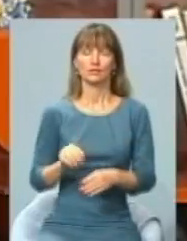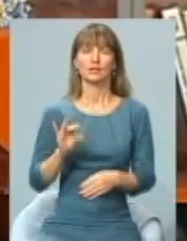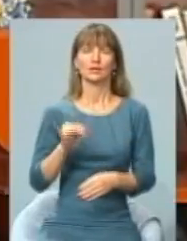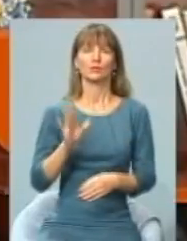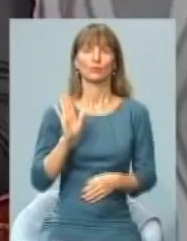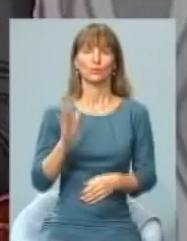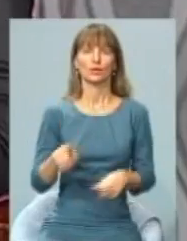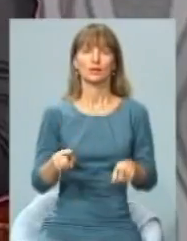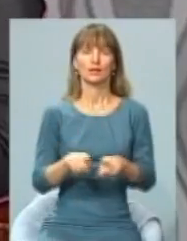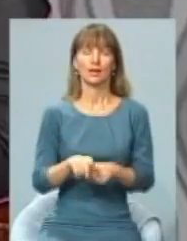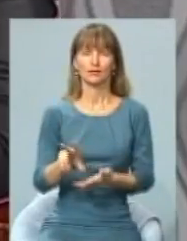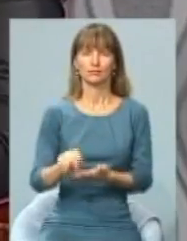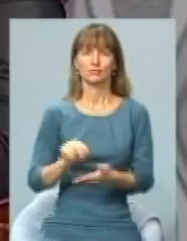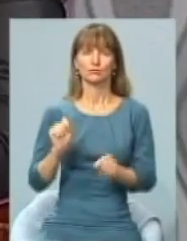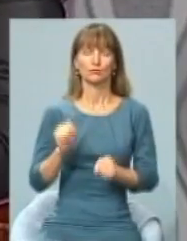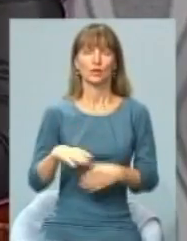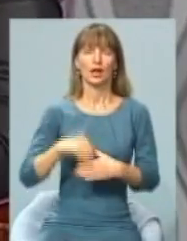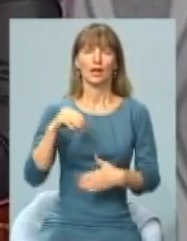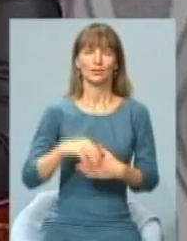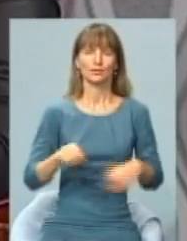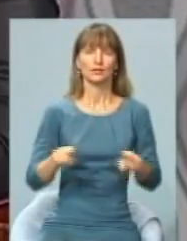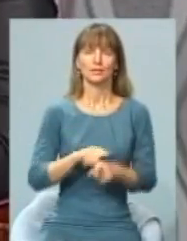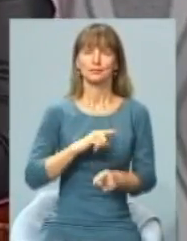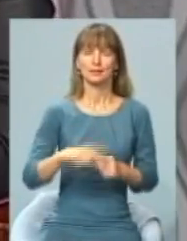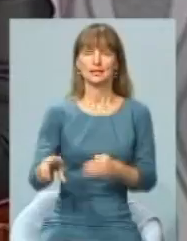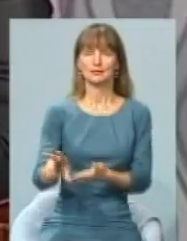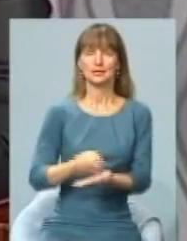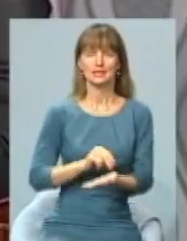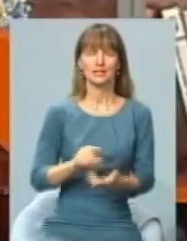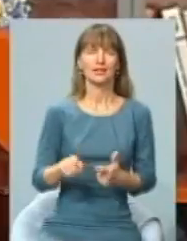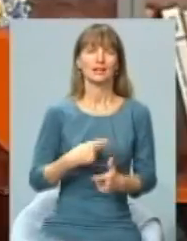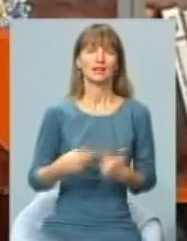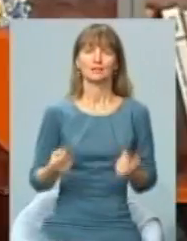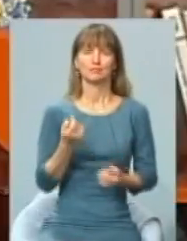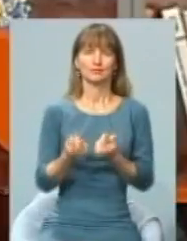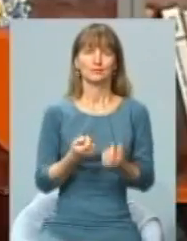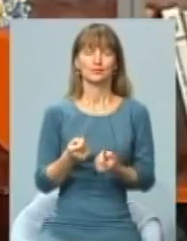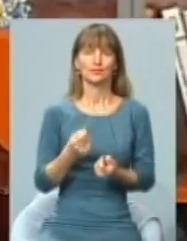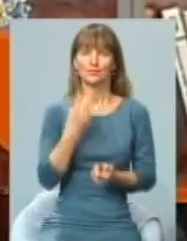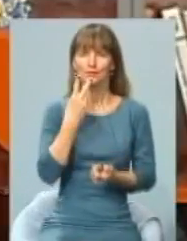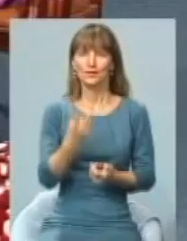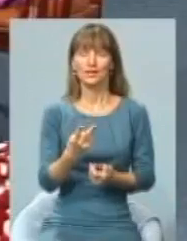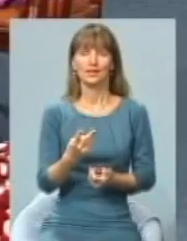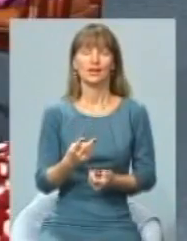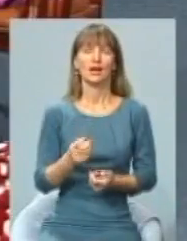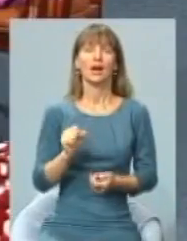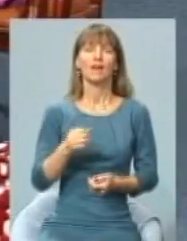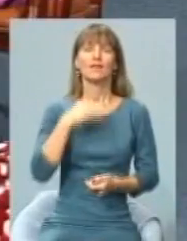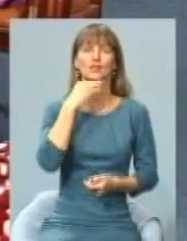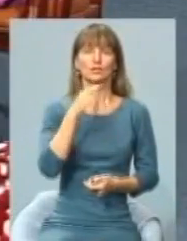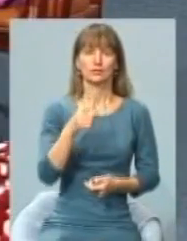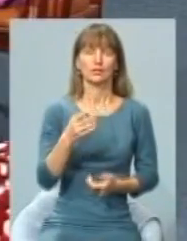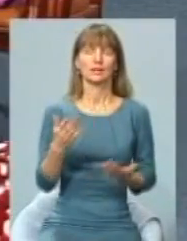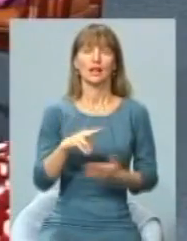от шпаргалка. Да. Тобто можна контрольну так собі швидко списати або ще якусь там дрібницю підгледіти. А власне, в школі ти ще